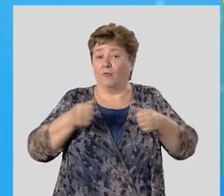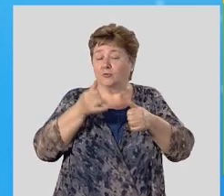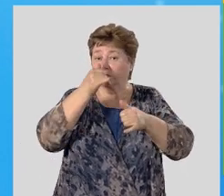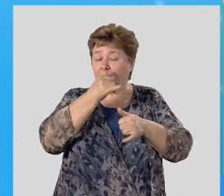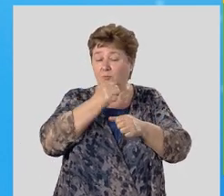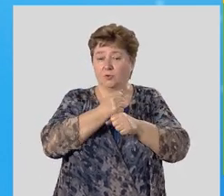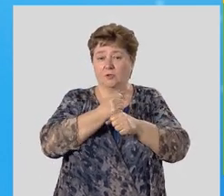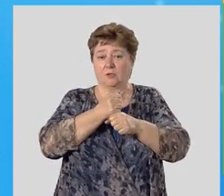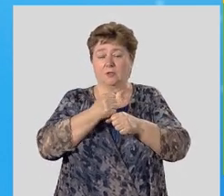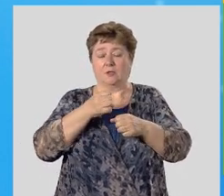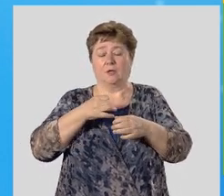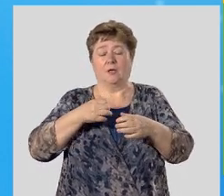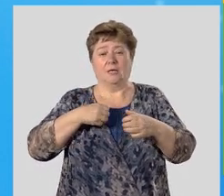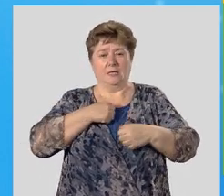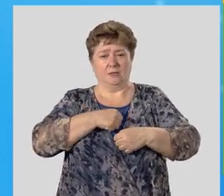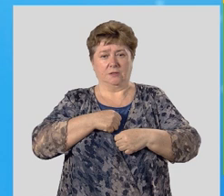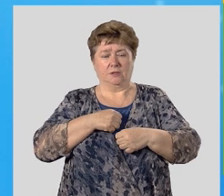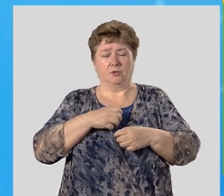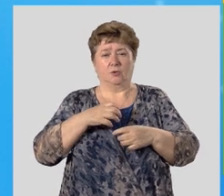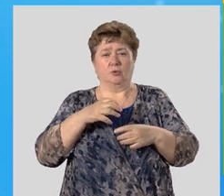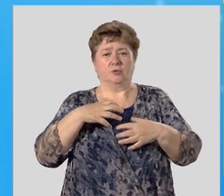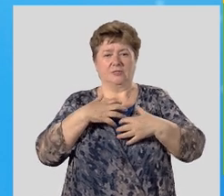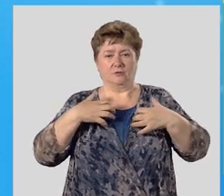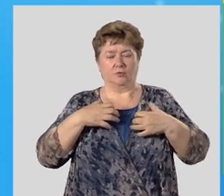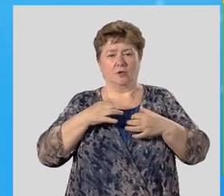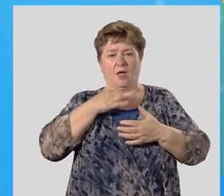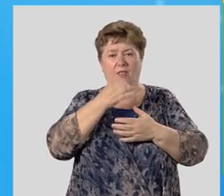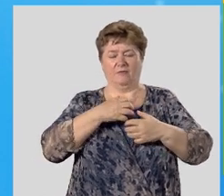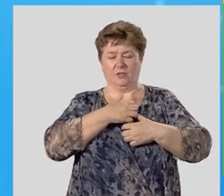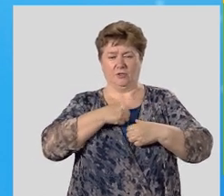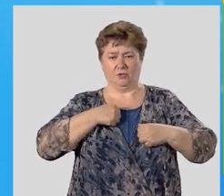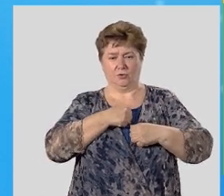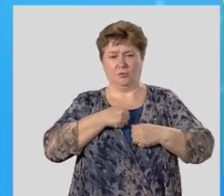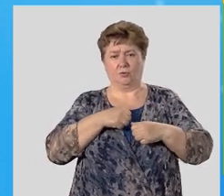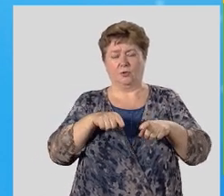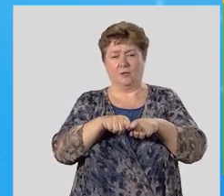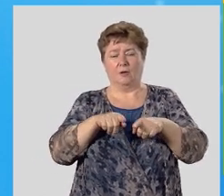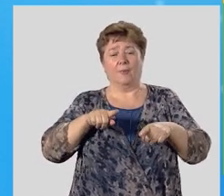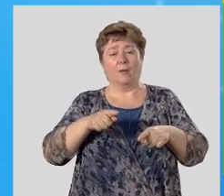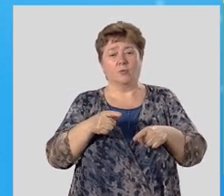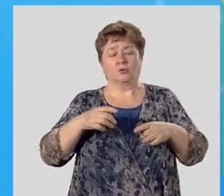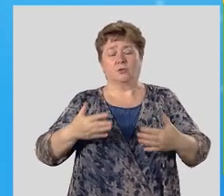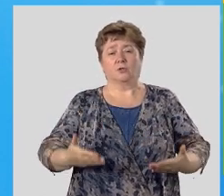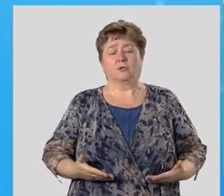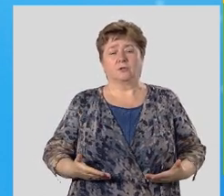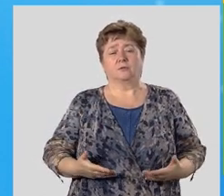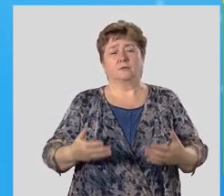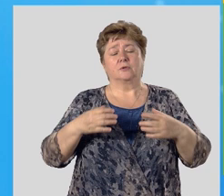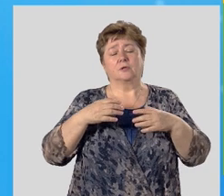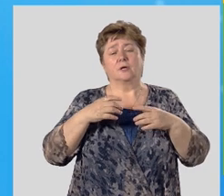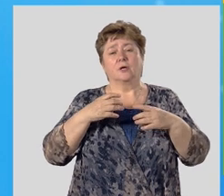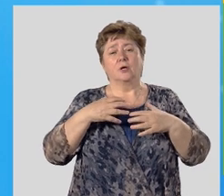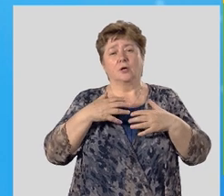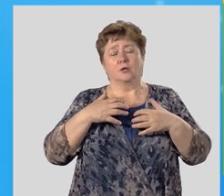пройдет. На агрессию хищник ответит агрессией. Потому что живые существа